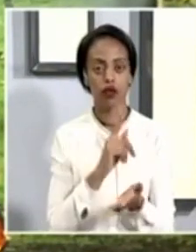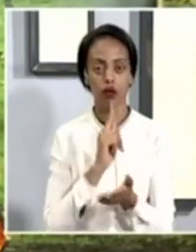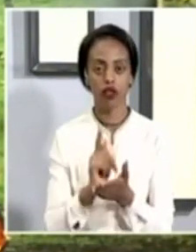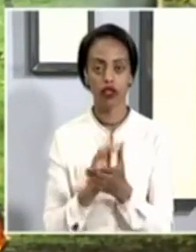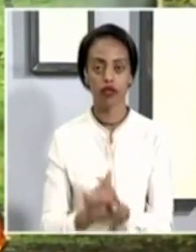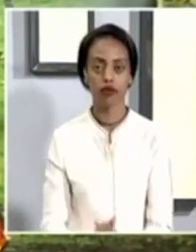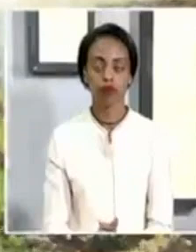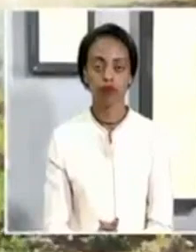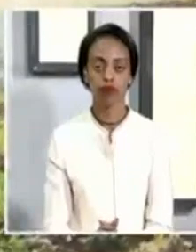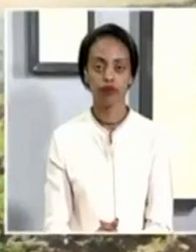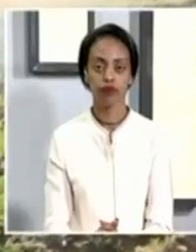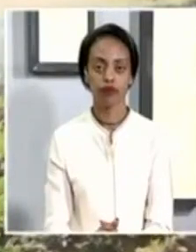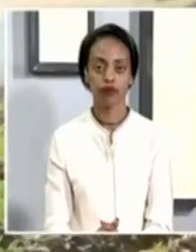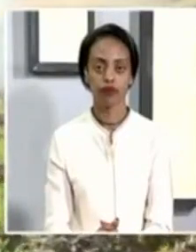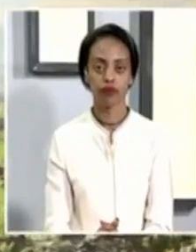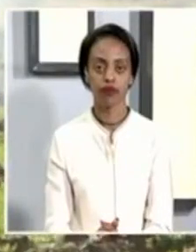ኣሰናድያቶላ